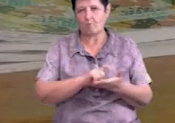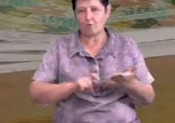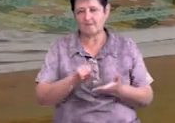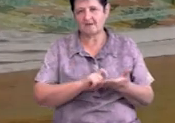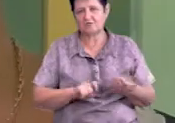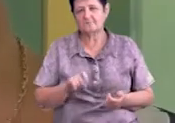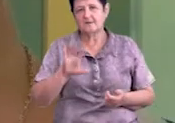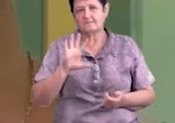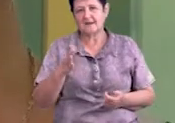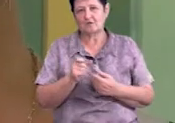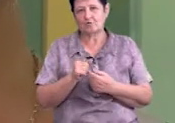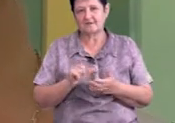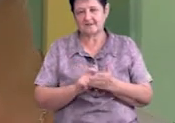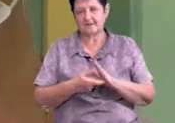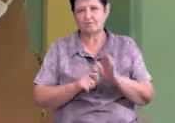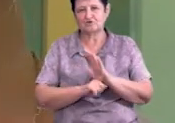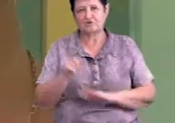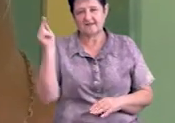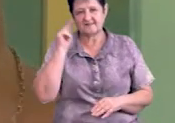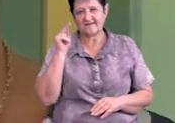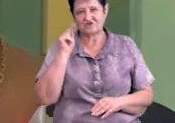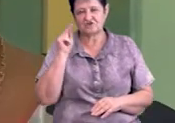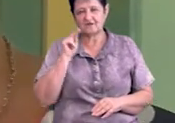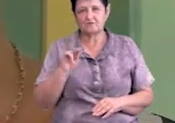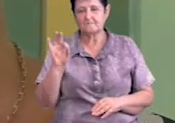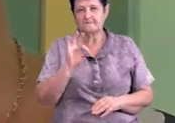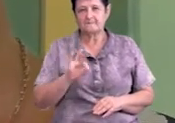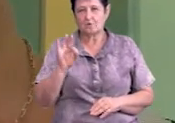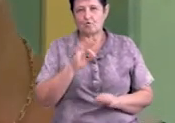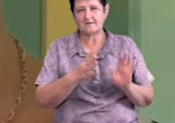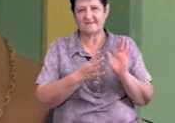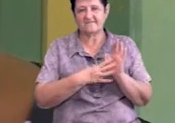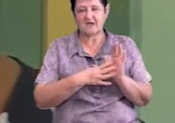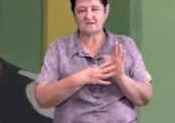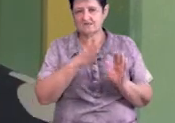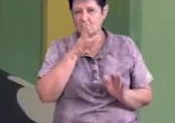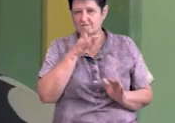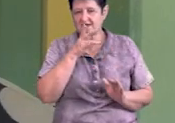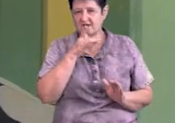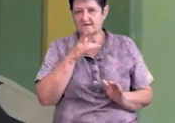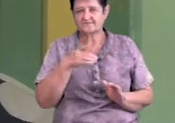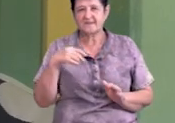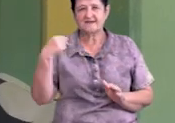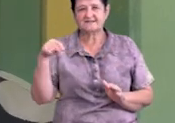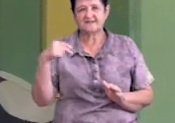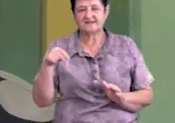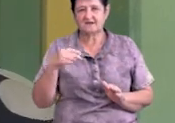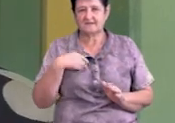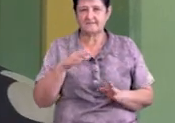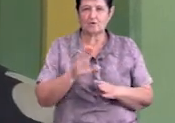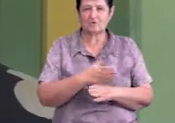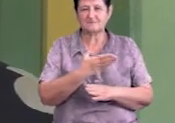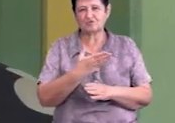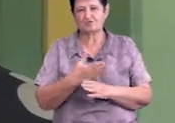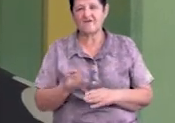5-11 класи вони починають навчання у мене о 9 годині. Дзвінки ми розмежували таким чином,